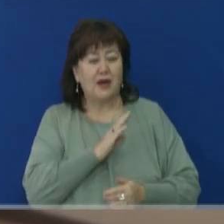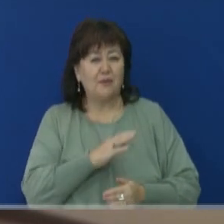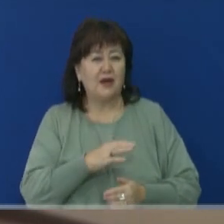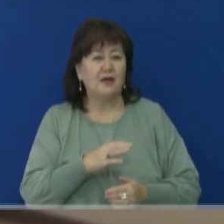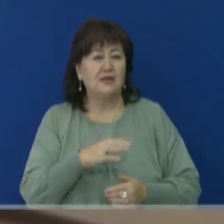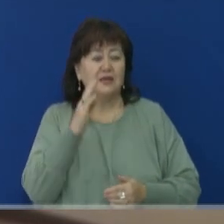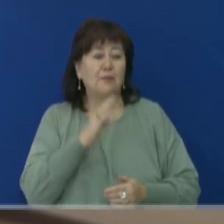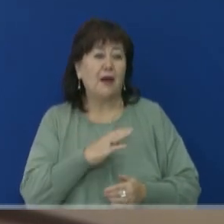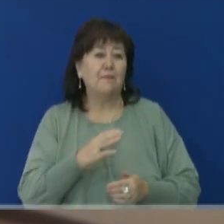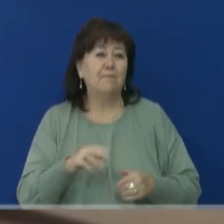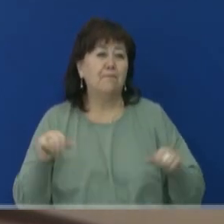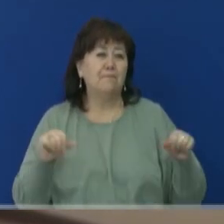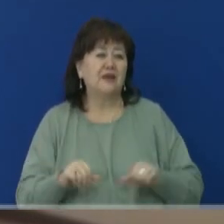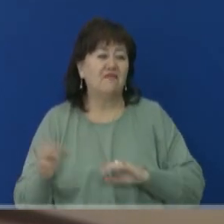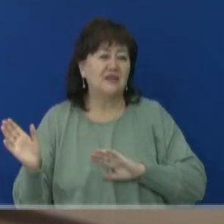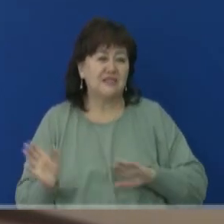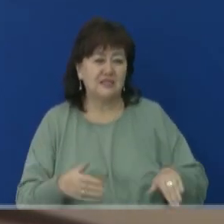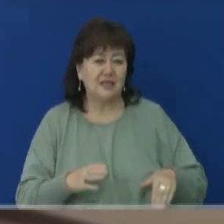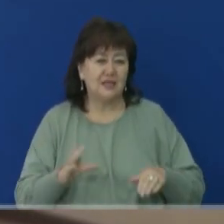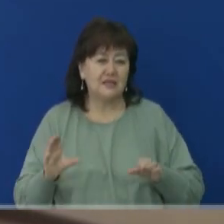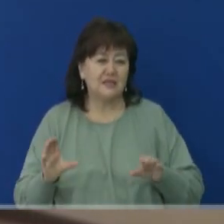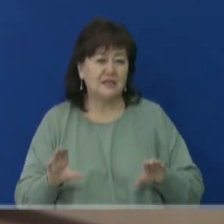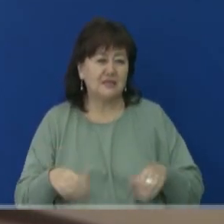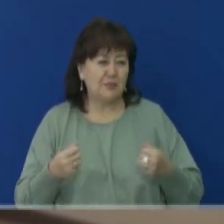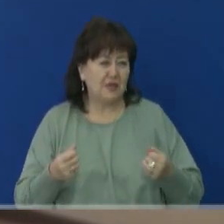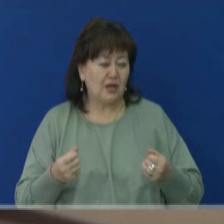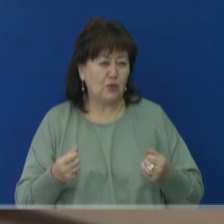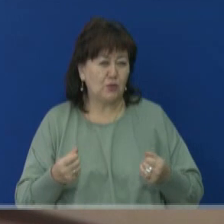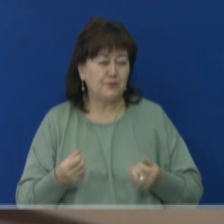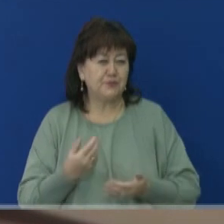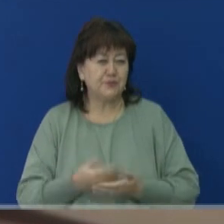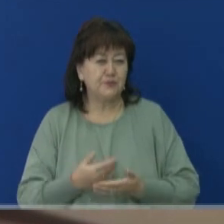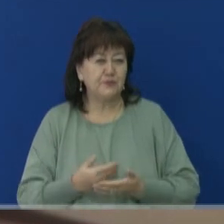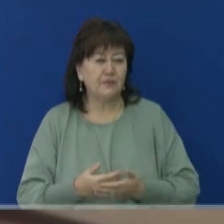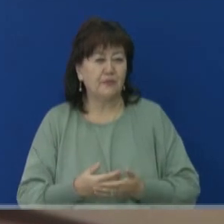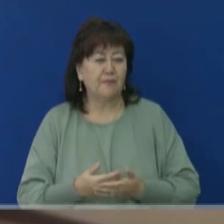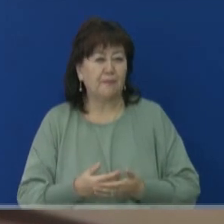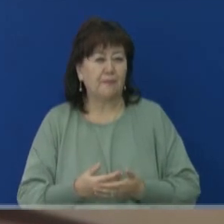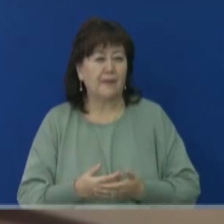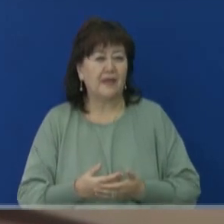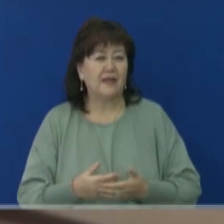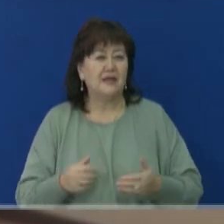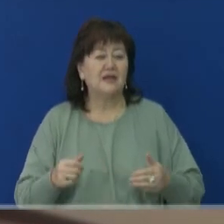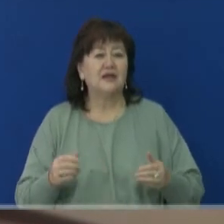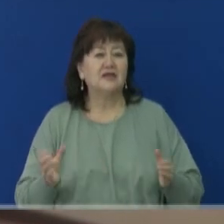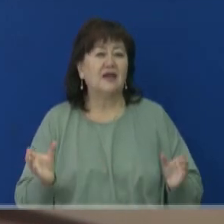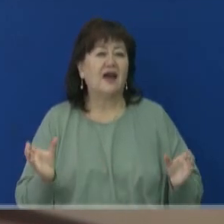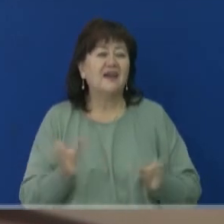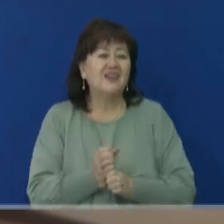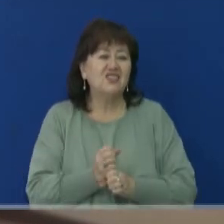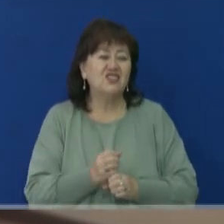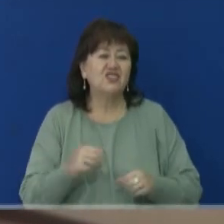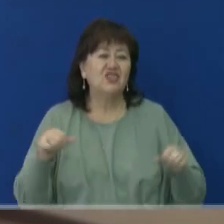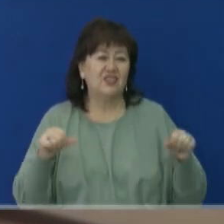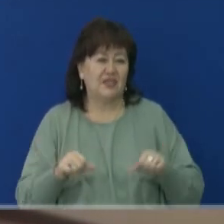бап бұл Қазақстан Республикасы неке және отбасы туралы кодексінің 175-ші бабында көрсетілген. Ал ата-аналардың құқығын шектеуге Қазақстан